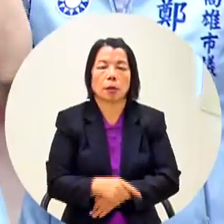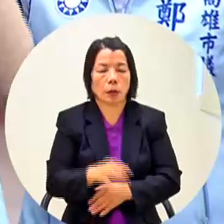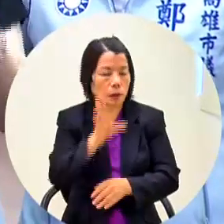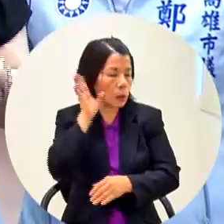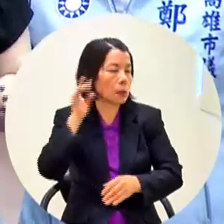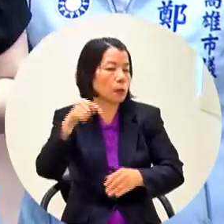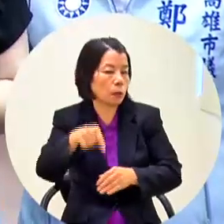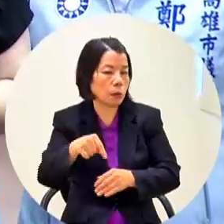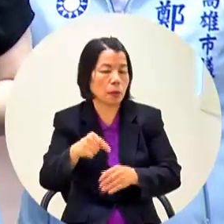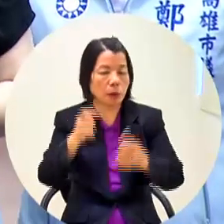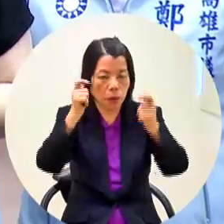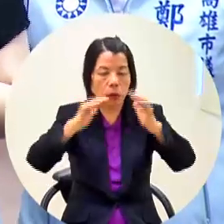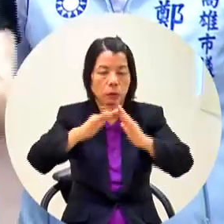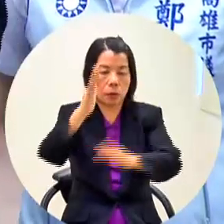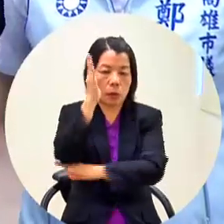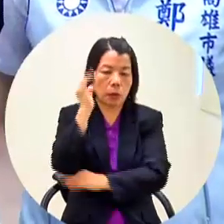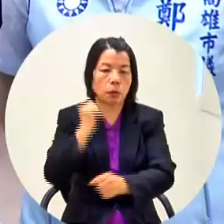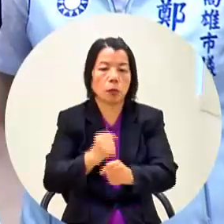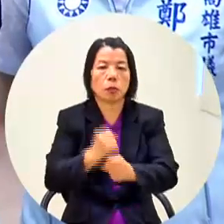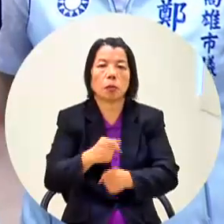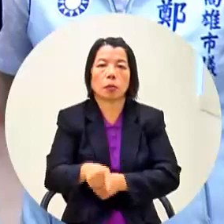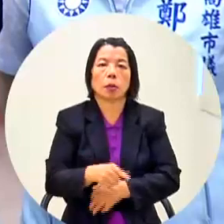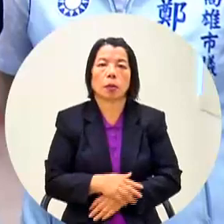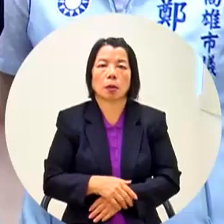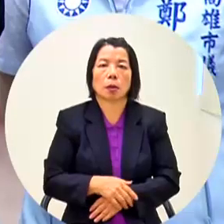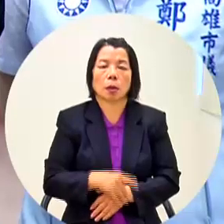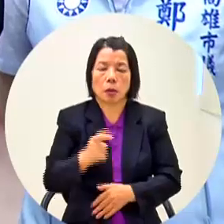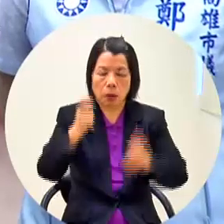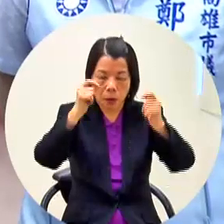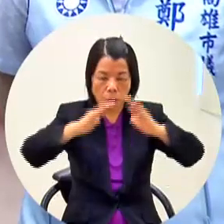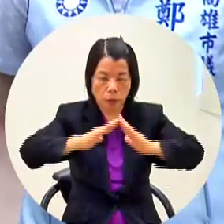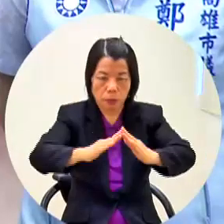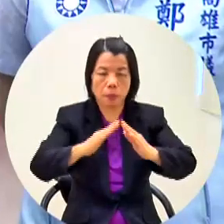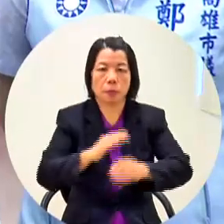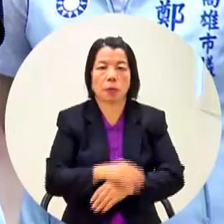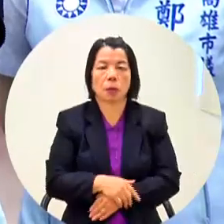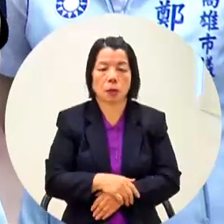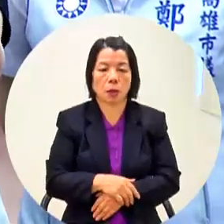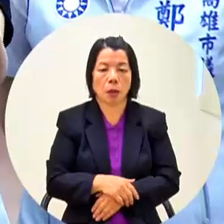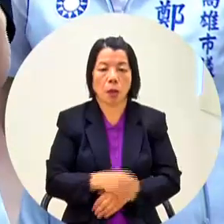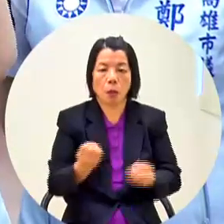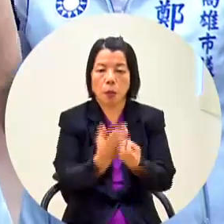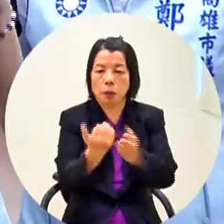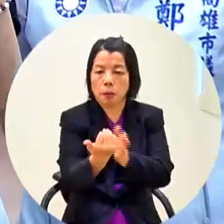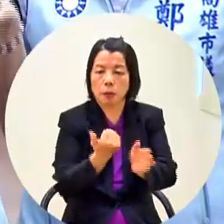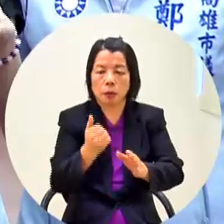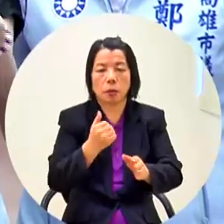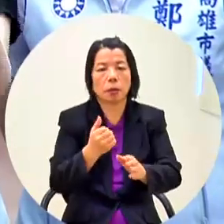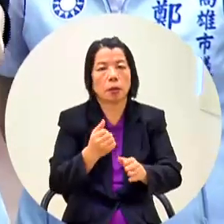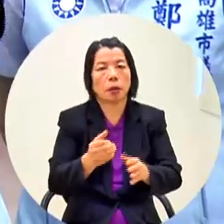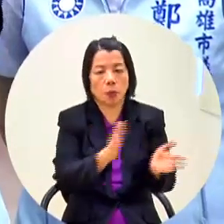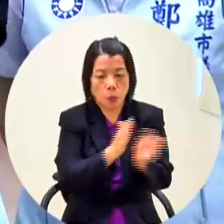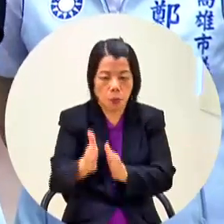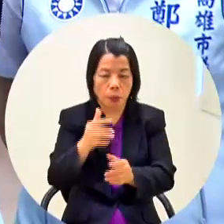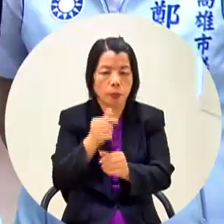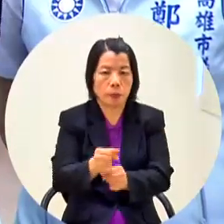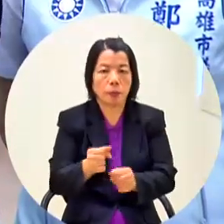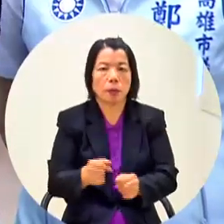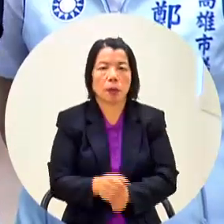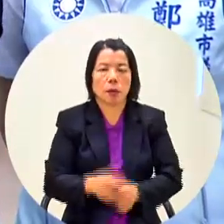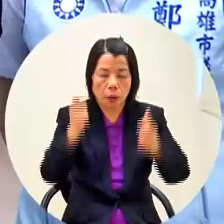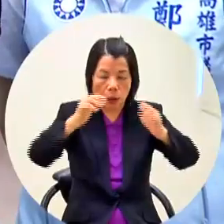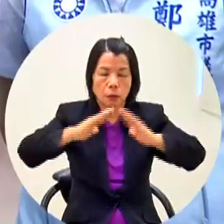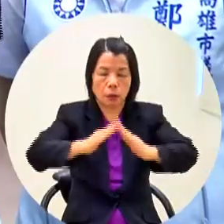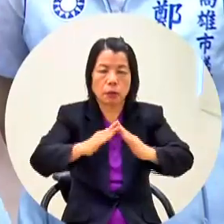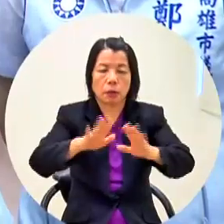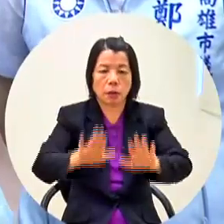的。那么首先我们也知道，其实在高雄市超前部署的情况下，我们已经把高雄市目